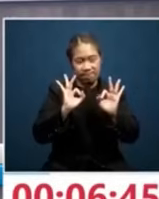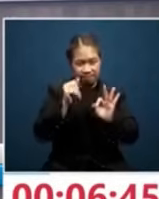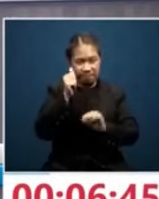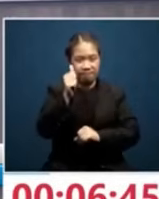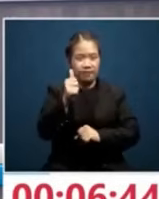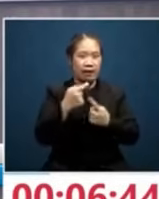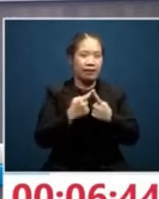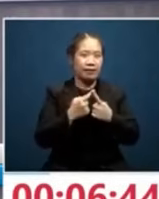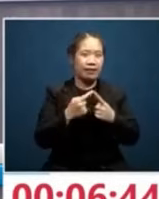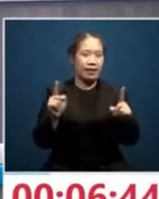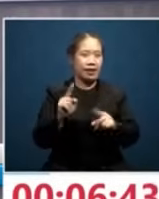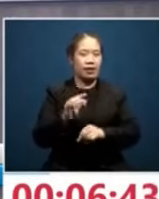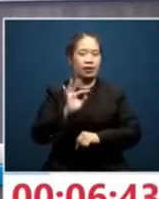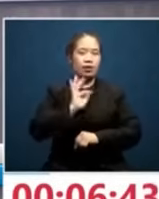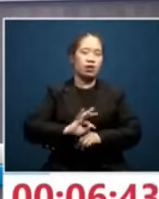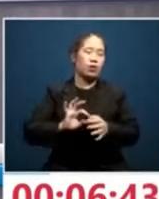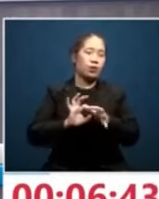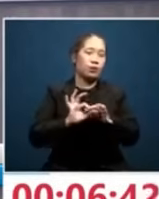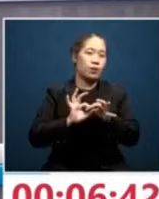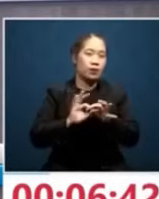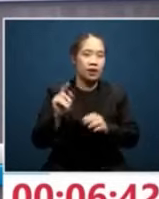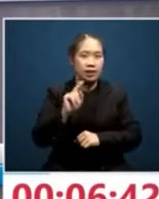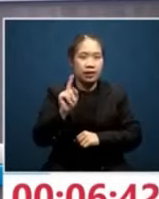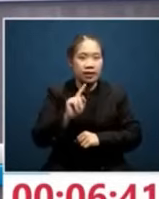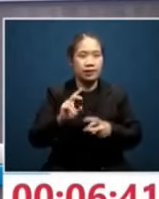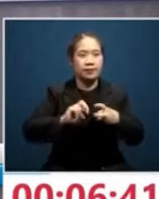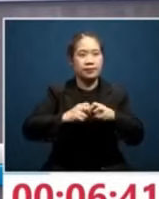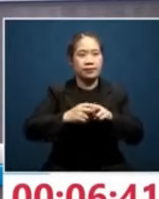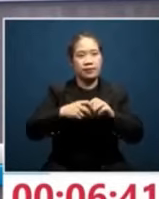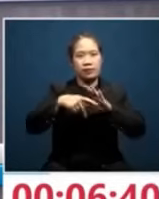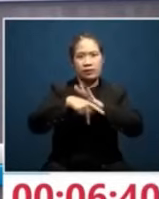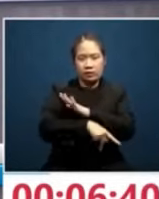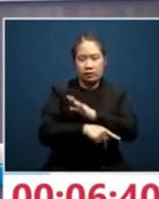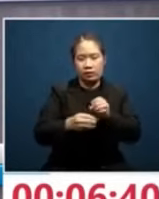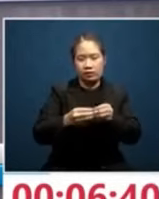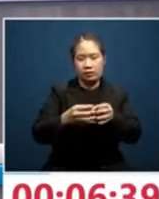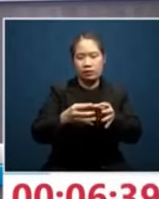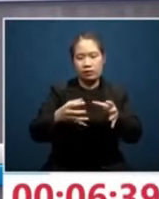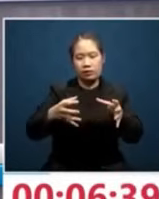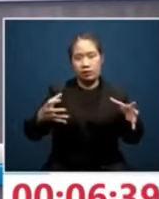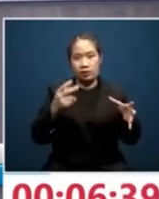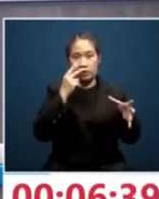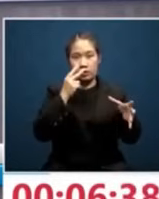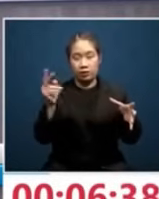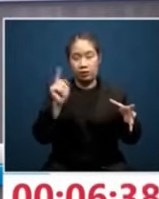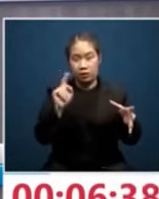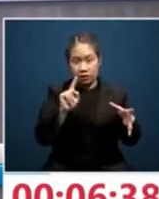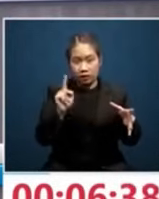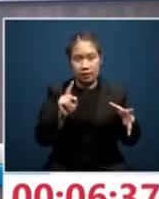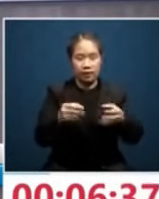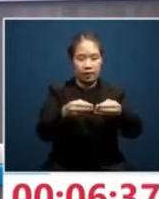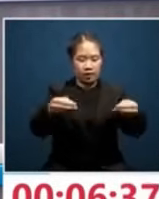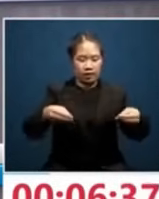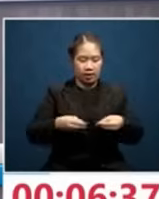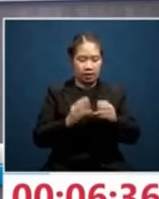างไรครับก็เหมือนผมพูดครับวันนี้ปัญหาการทุจริตเหมือนกำปั้นทุบดินครับน้องเก่งน้องน้ำตาลทุบตรง